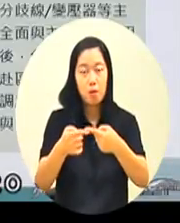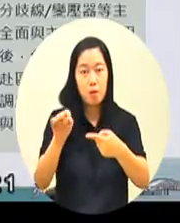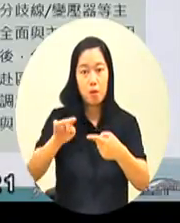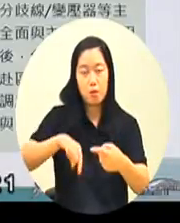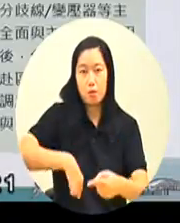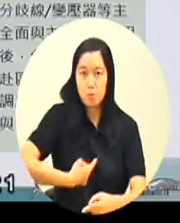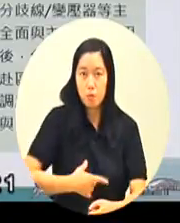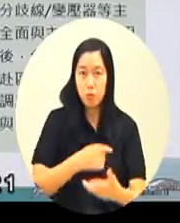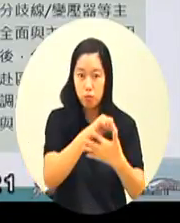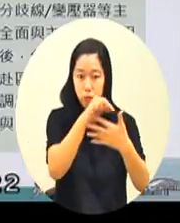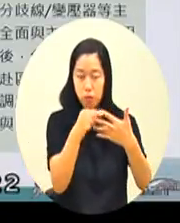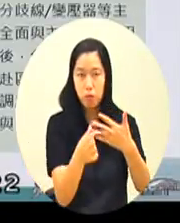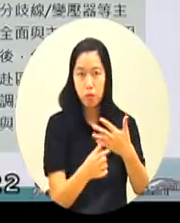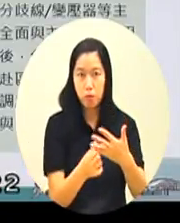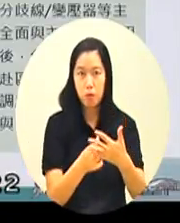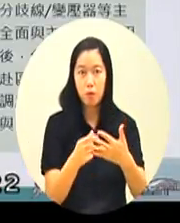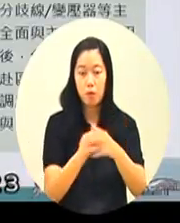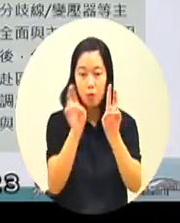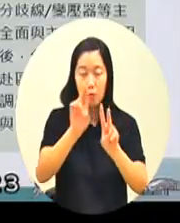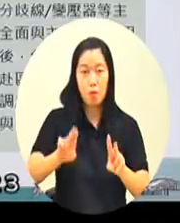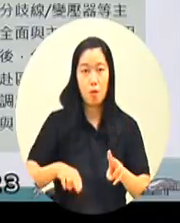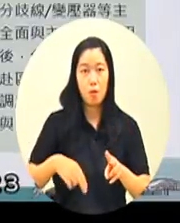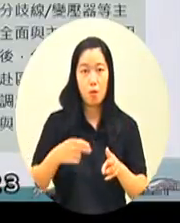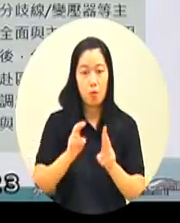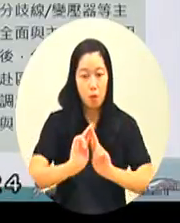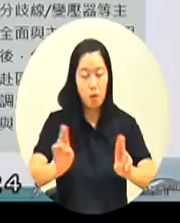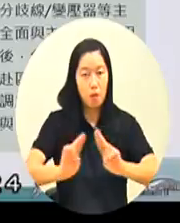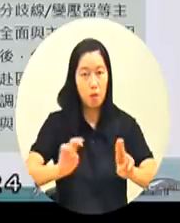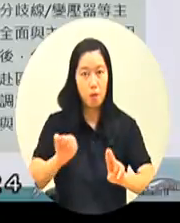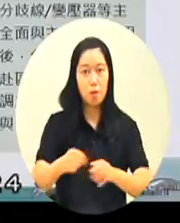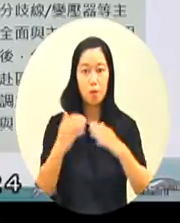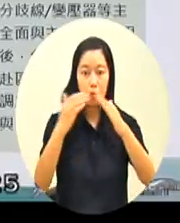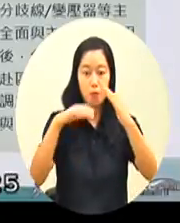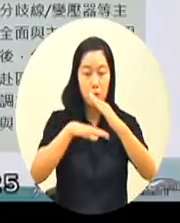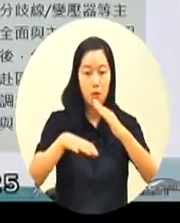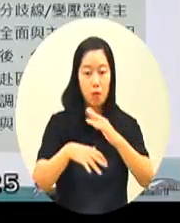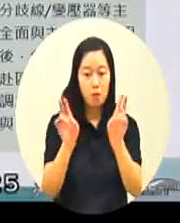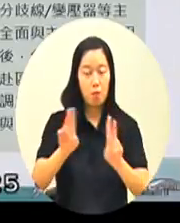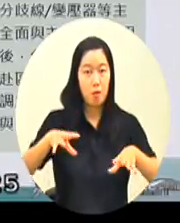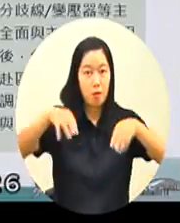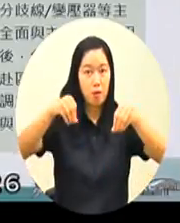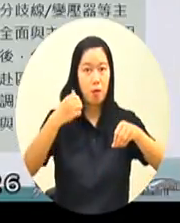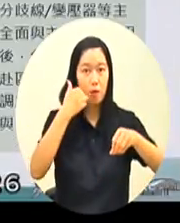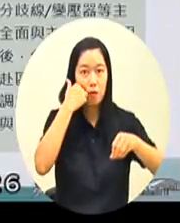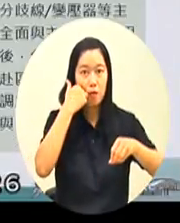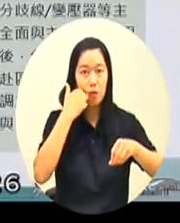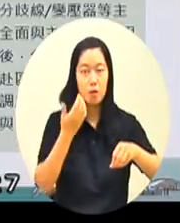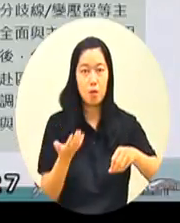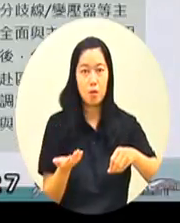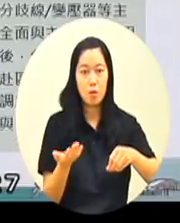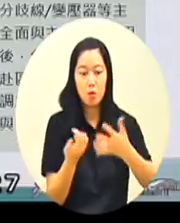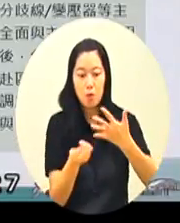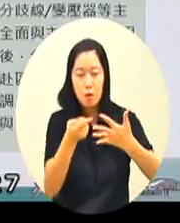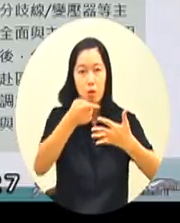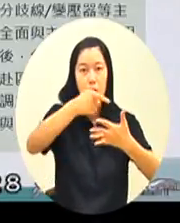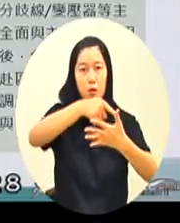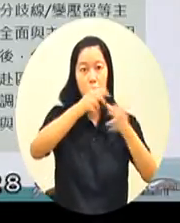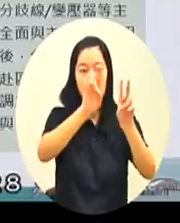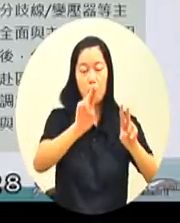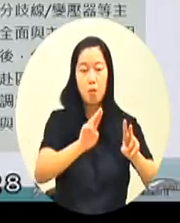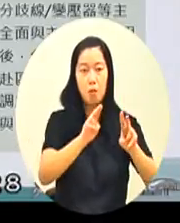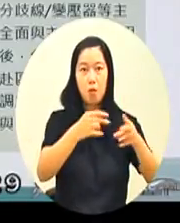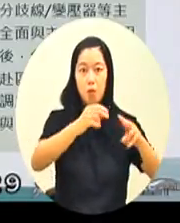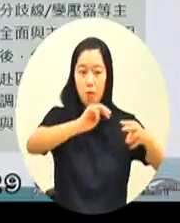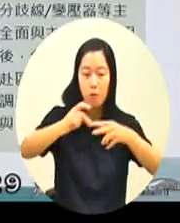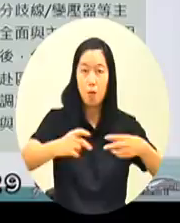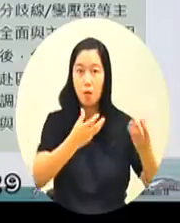的条件，就它供电一定要把上端，就是说你一个家户停电，你如果你的上面的那些主要亏线没有修理好，你修理好，